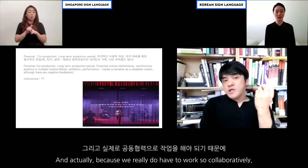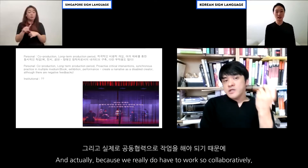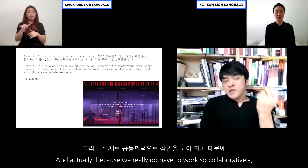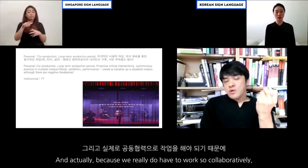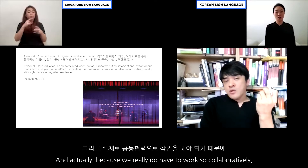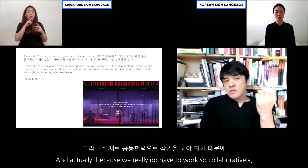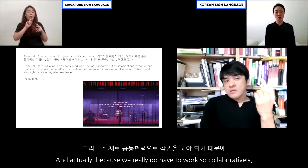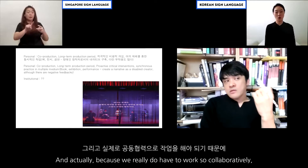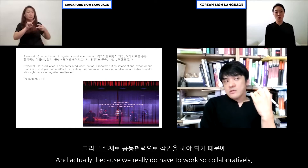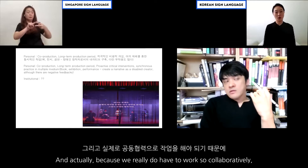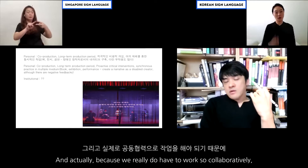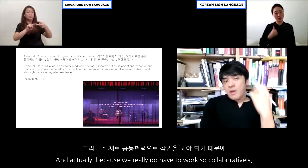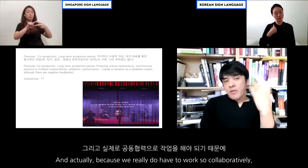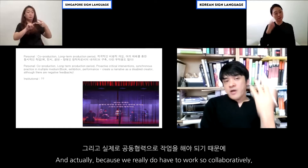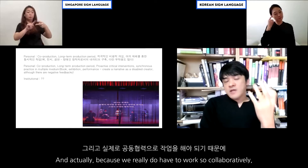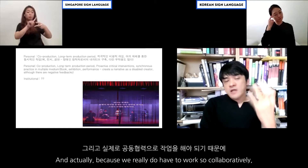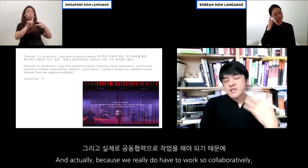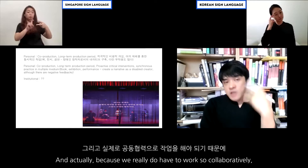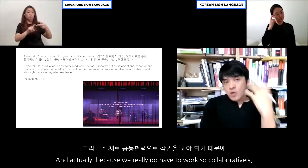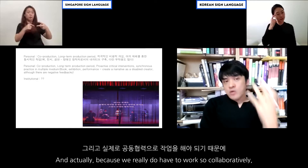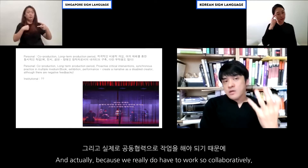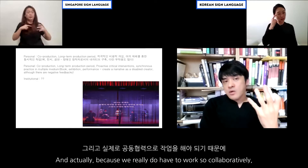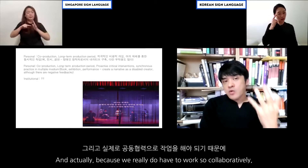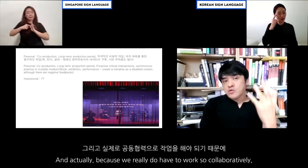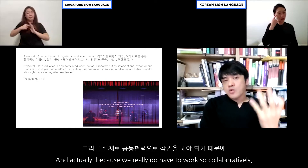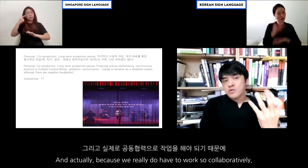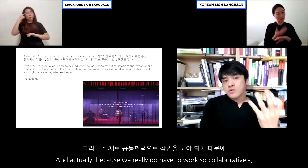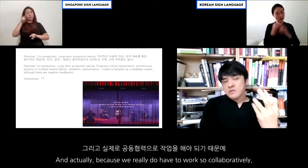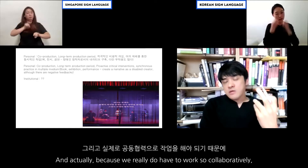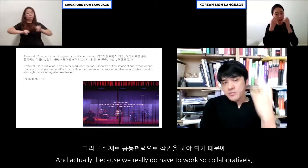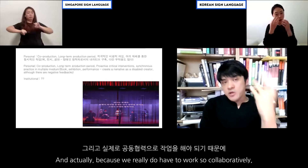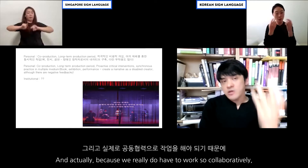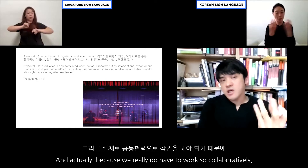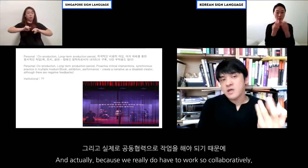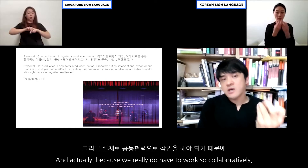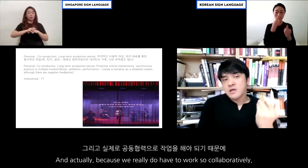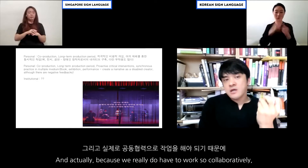그리고 실제로 실제로 공동